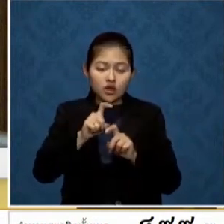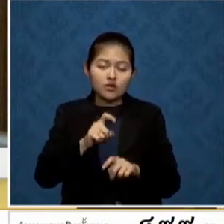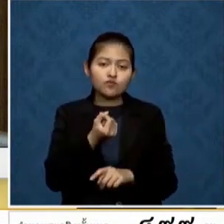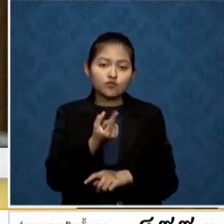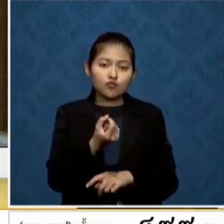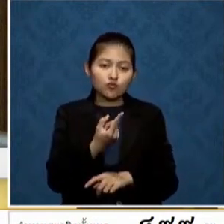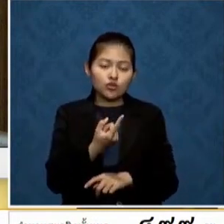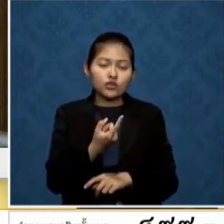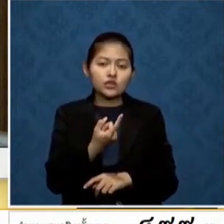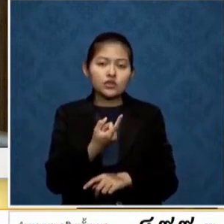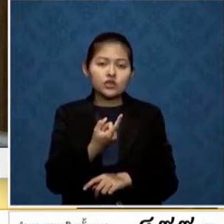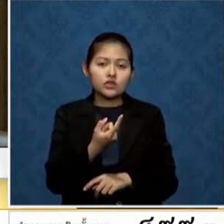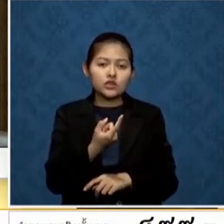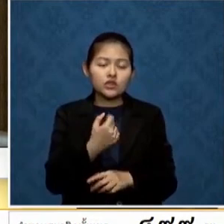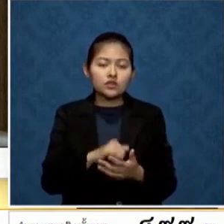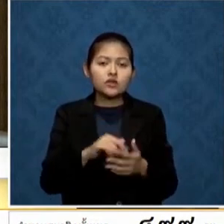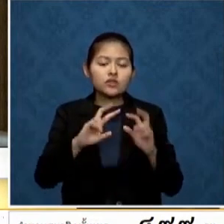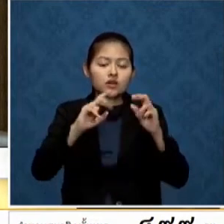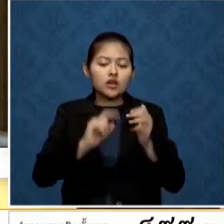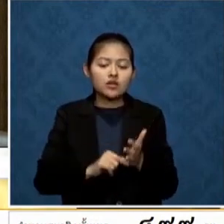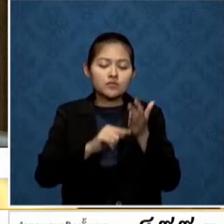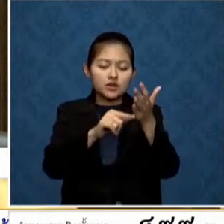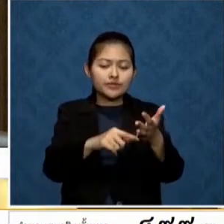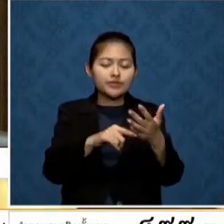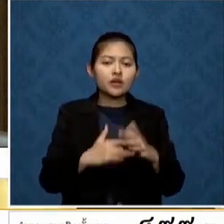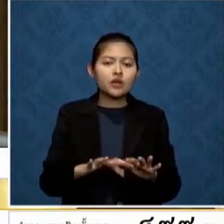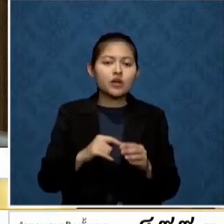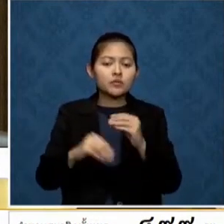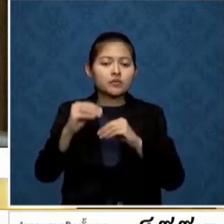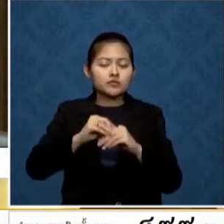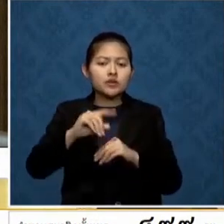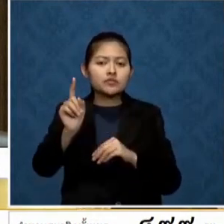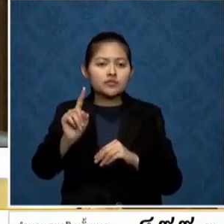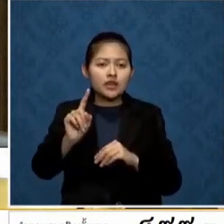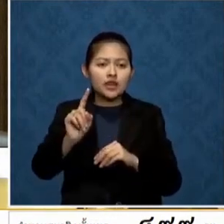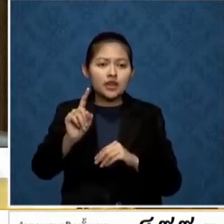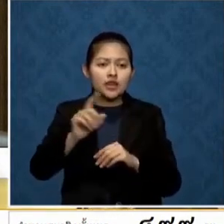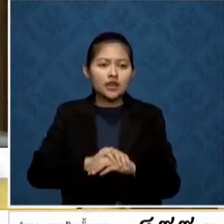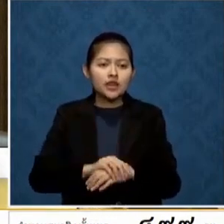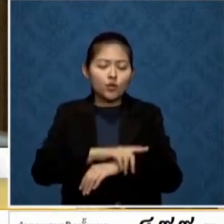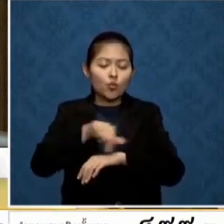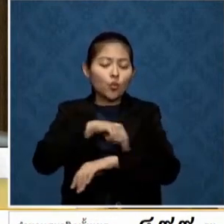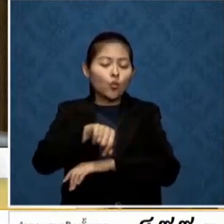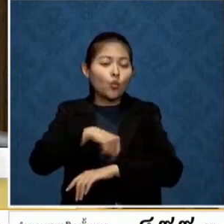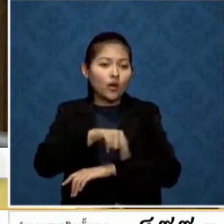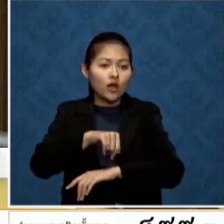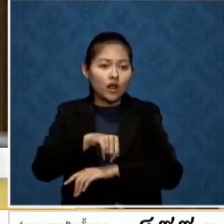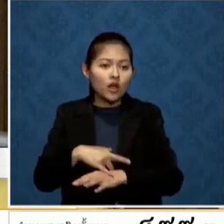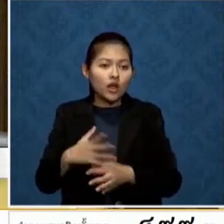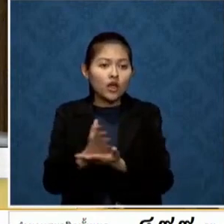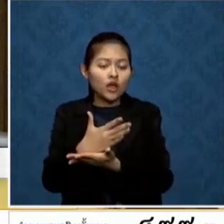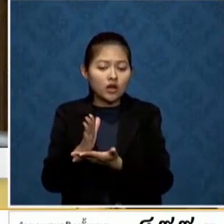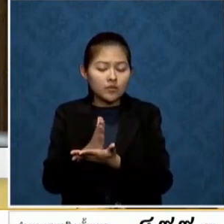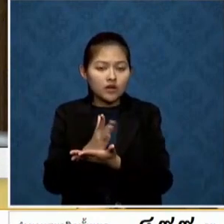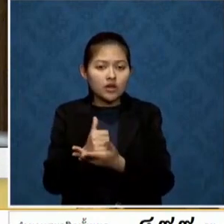นั้นจะเป็นการเพิ่มอีกหนประเภทกระทู้เข้าเข้าไปแล้วจะทำให้ไปเพิ่มเวลาหรือว่าเอสัดส่วน